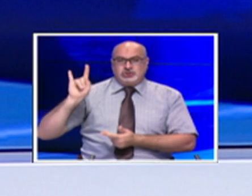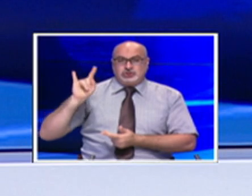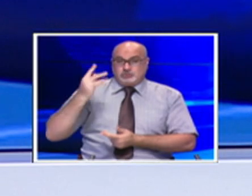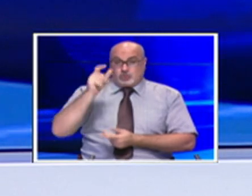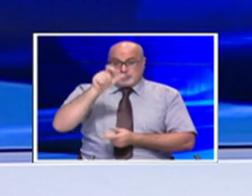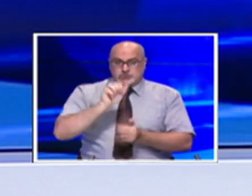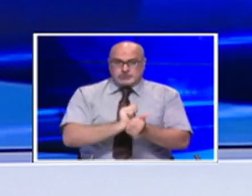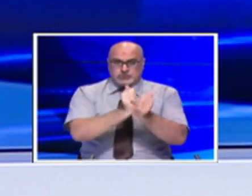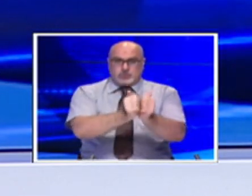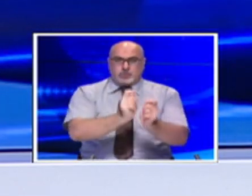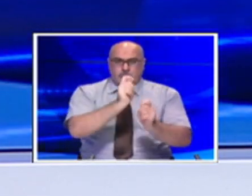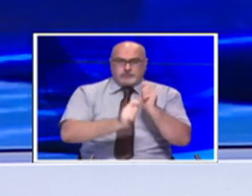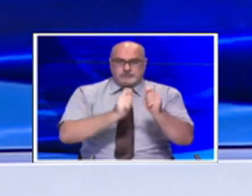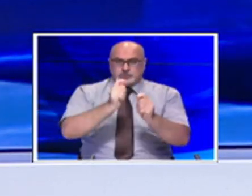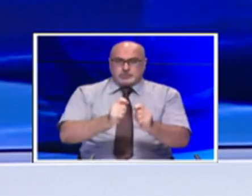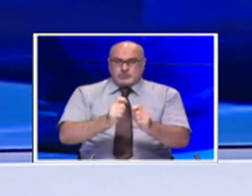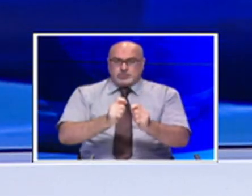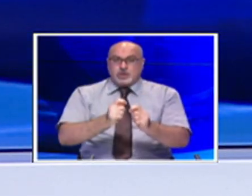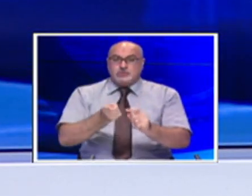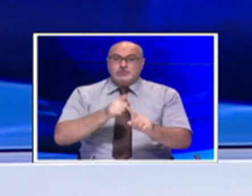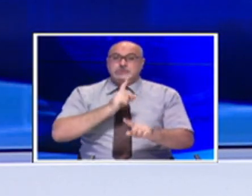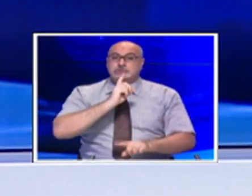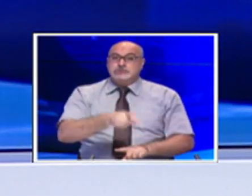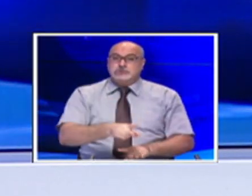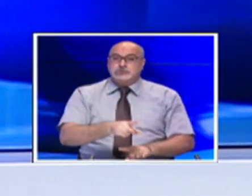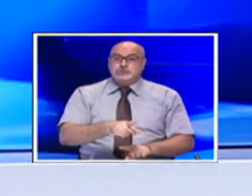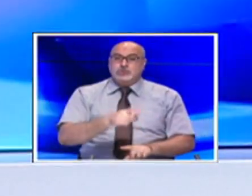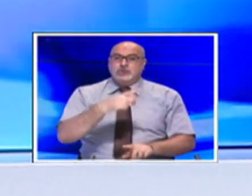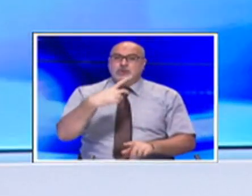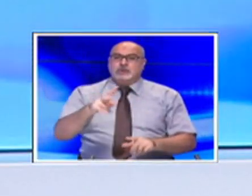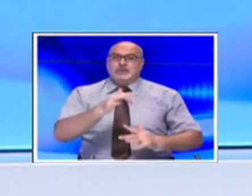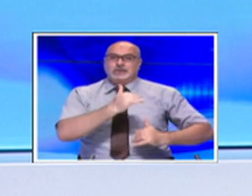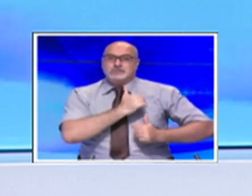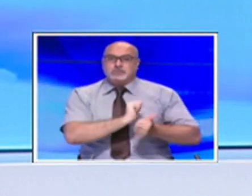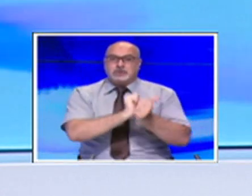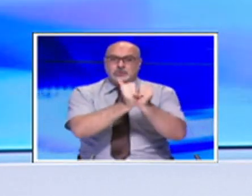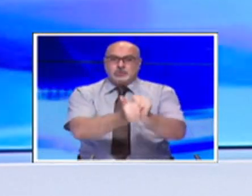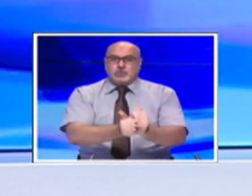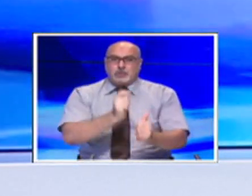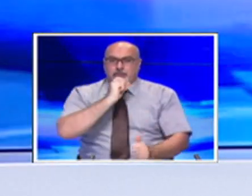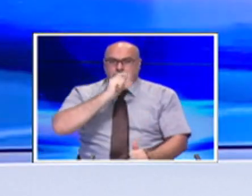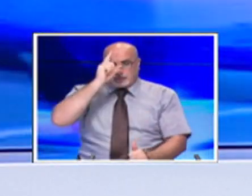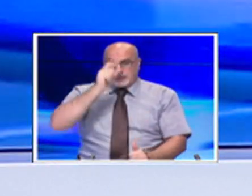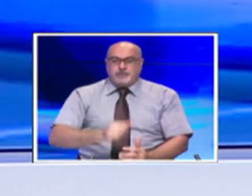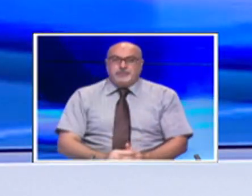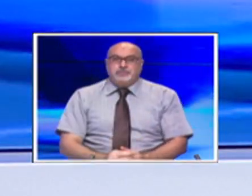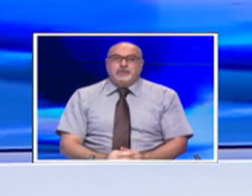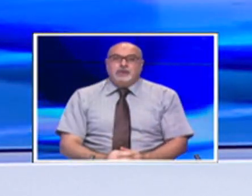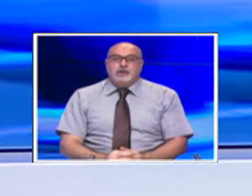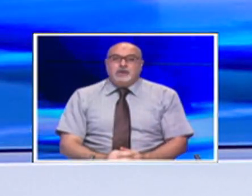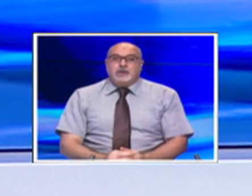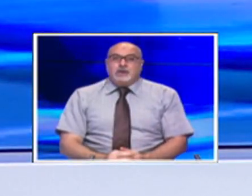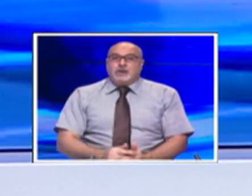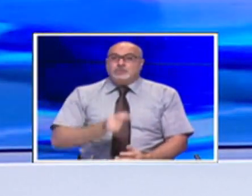الحبس المؤقت بموجب أمر إيداع لدى المؤسسة العقابية العسكرية بالبليدة، كما